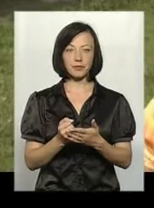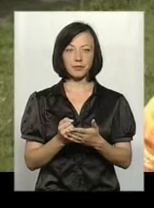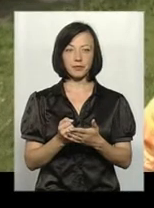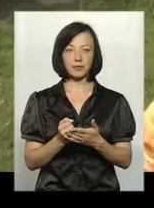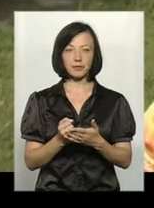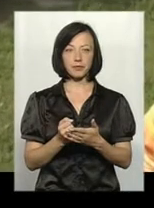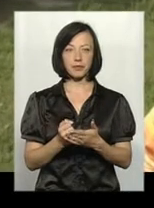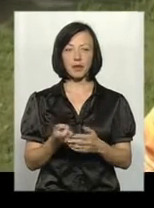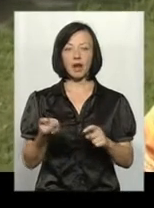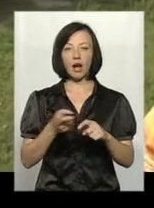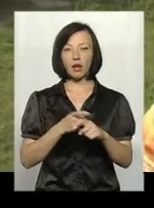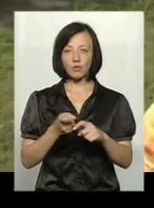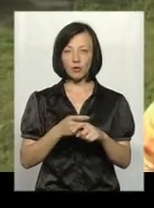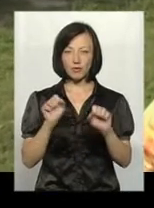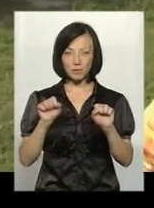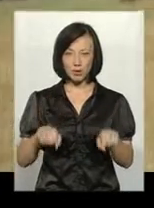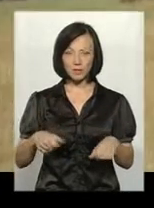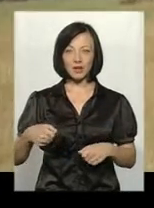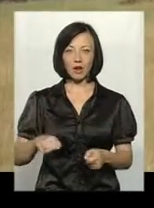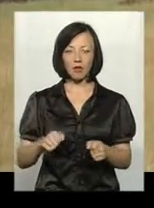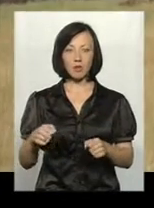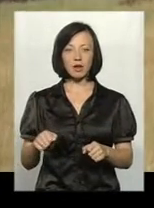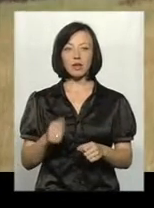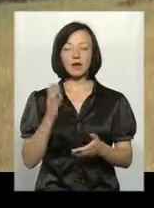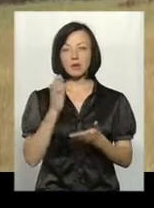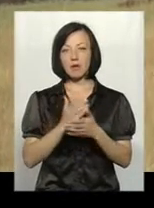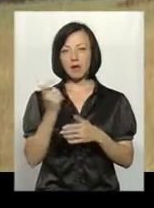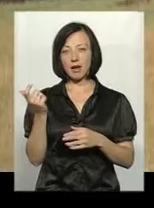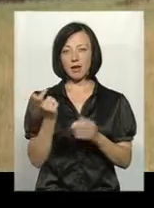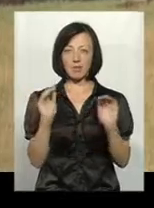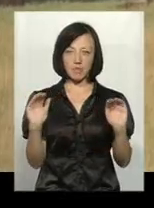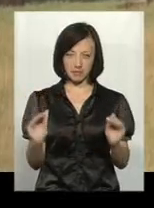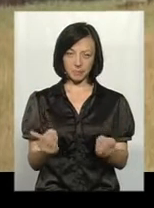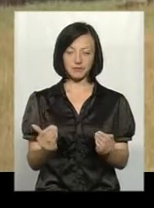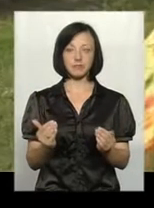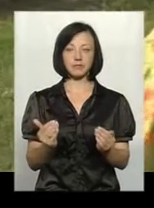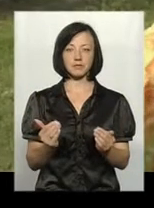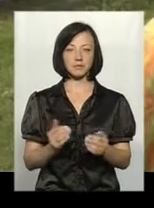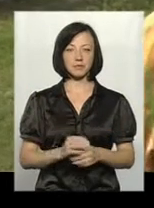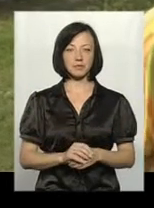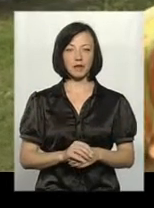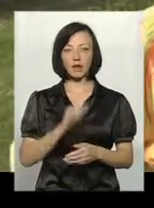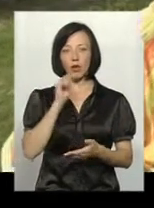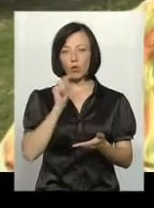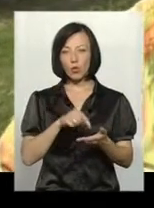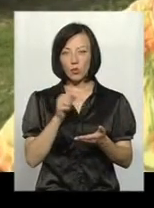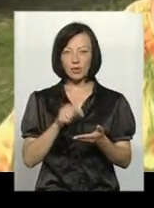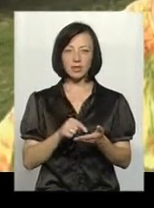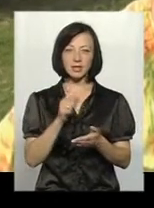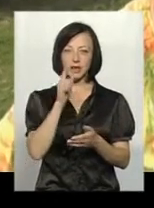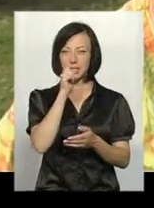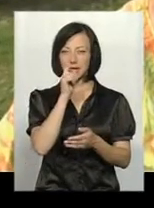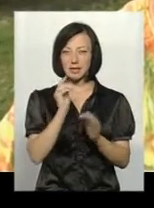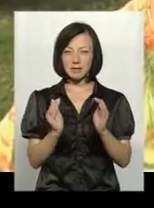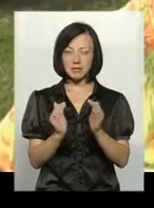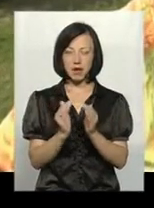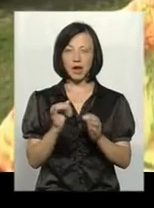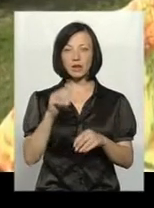ну, картошку можна накопати. Тримає пані Віра й невелике господарство. Курочки, і цеплята, і крулі,